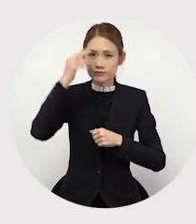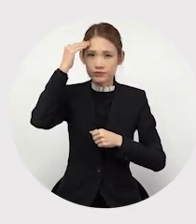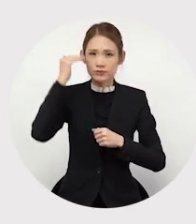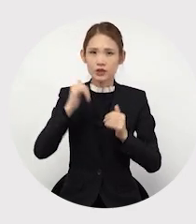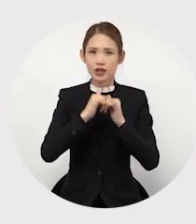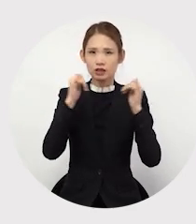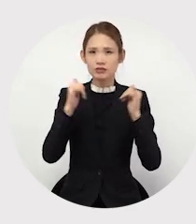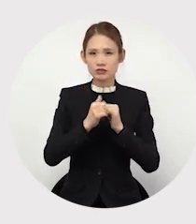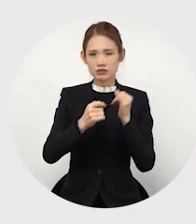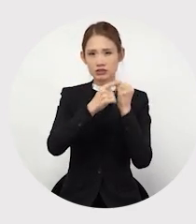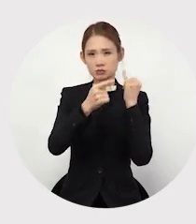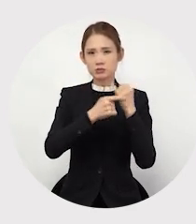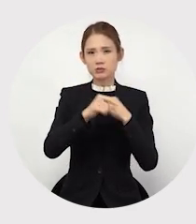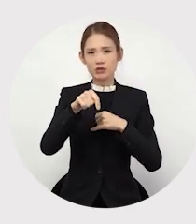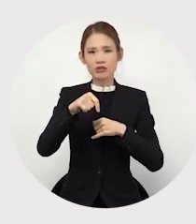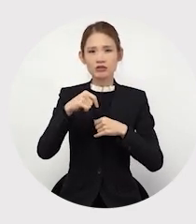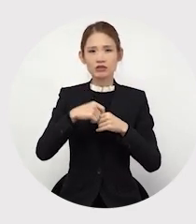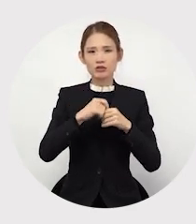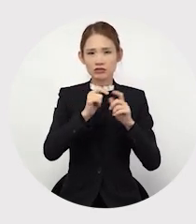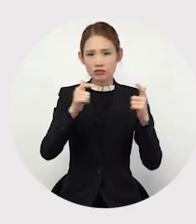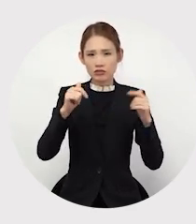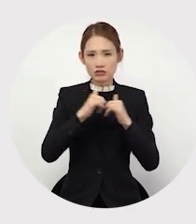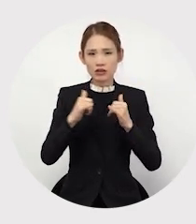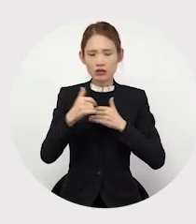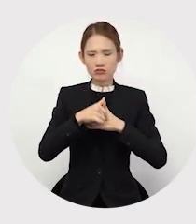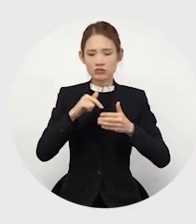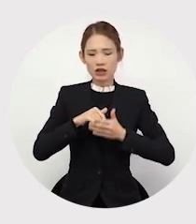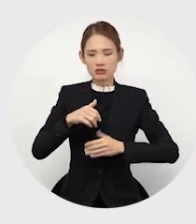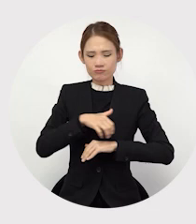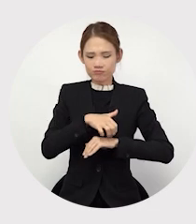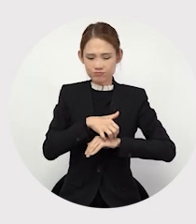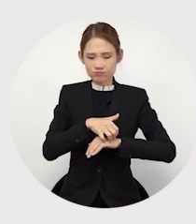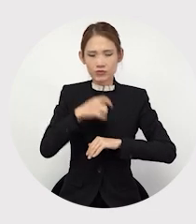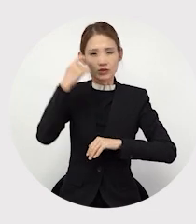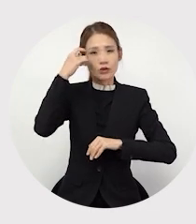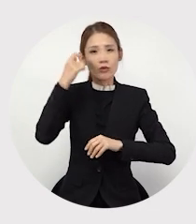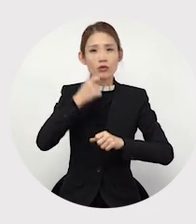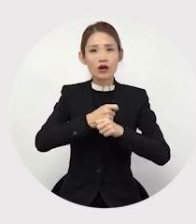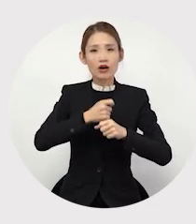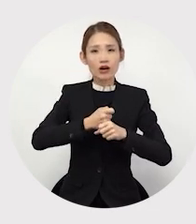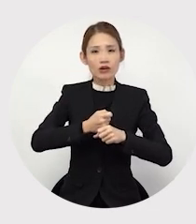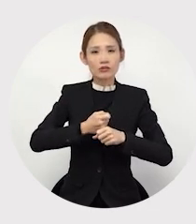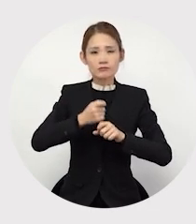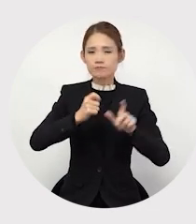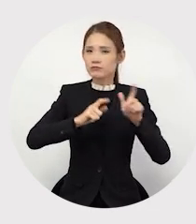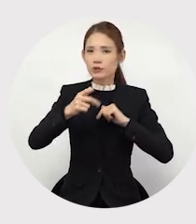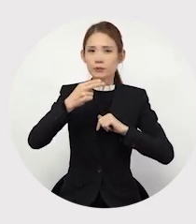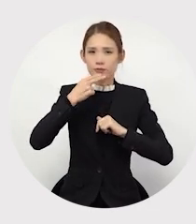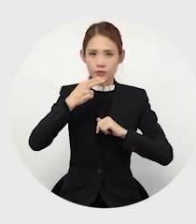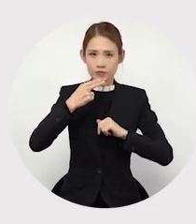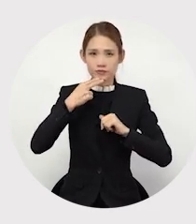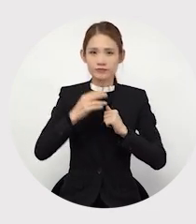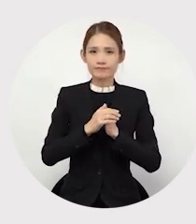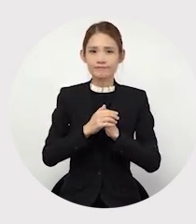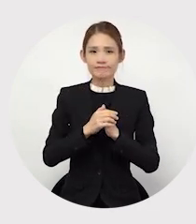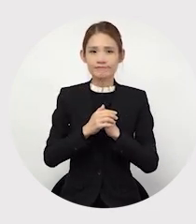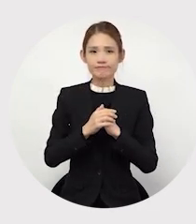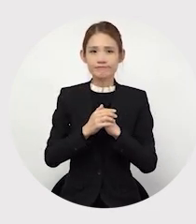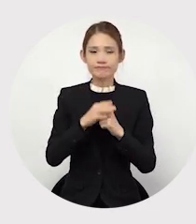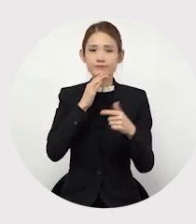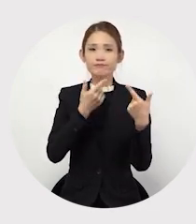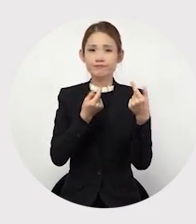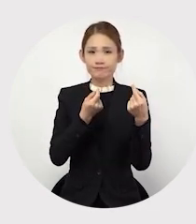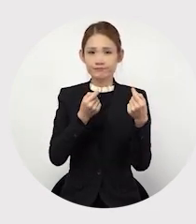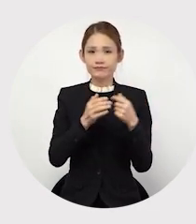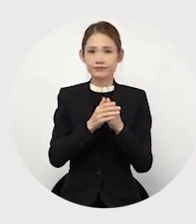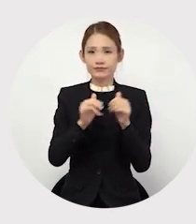거예요. 우리나라에서는 아, 왜 임신을 해서 이렇게 여러 사람 마음 불편하게 해, 이런 마음을 갖고 계신 분들은 이제 진짜 없을 거예요.